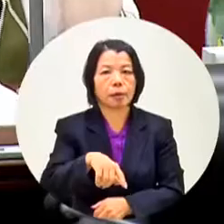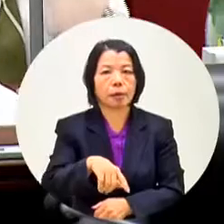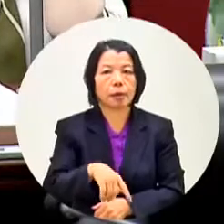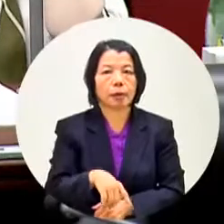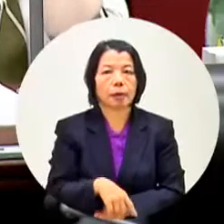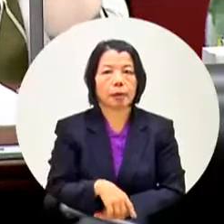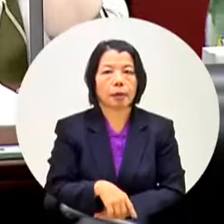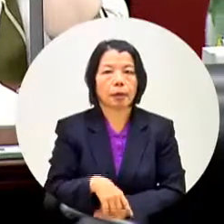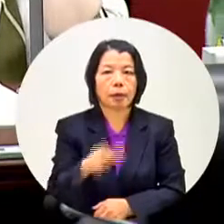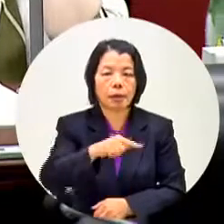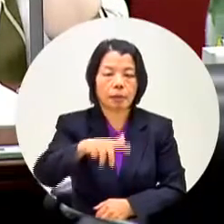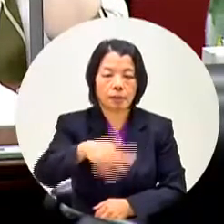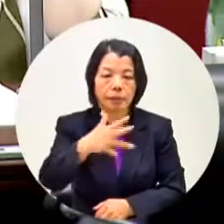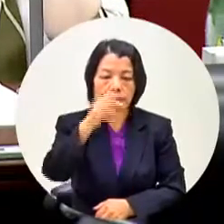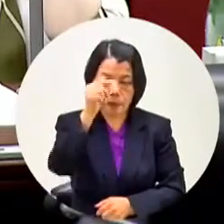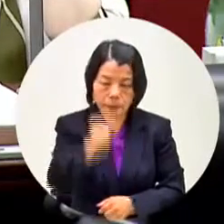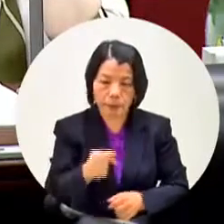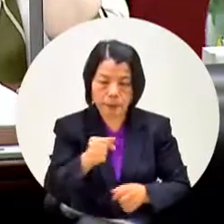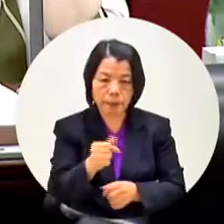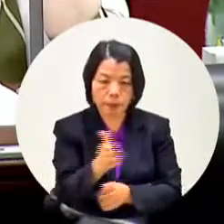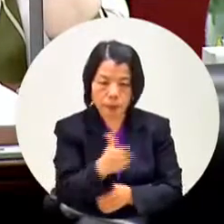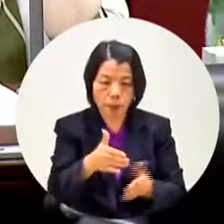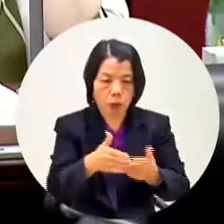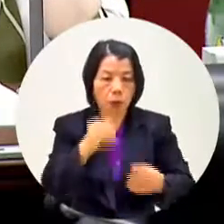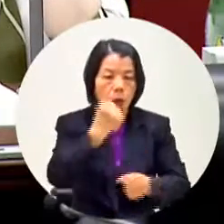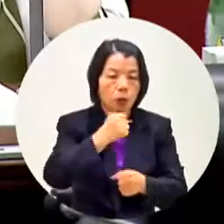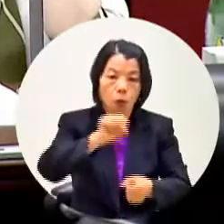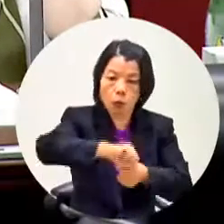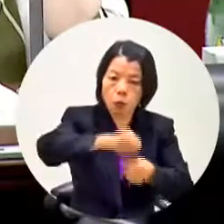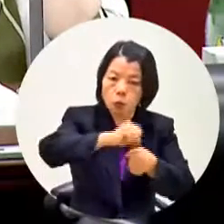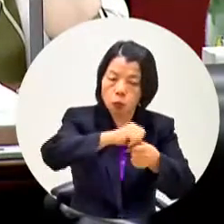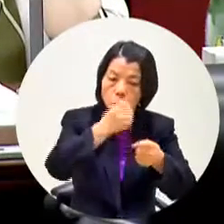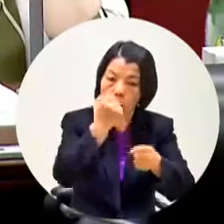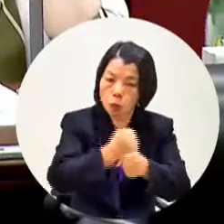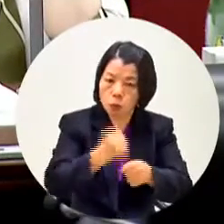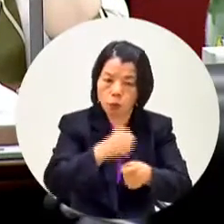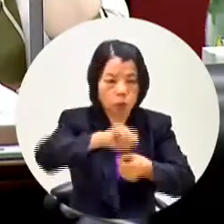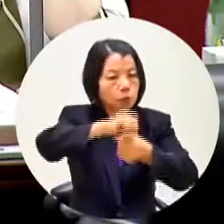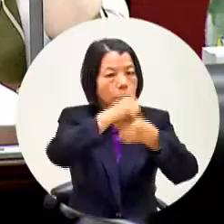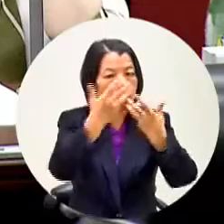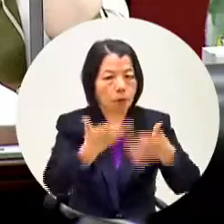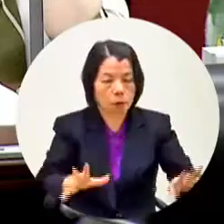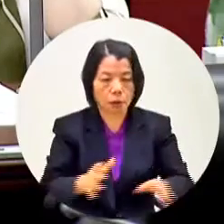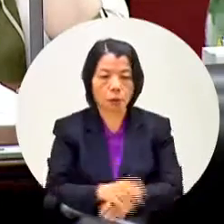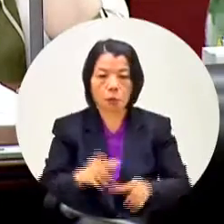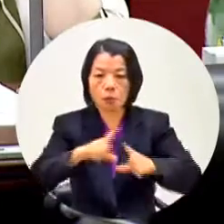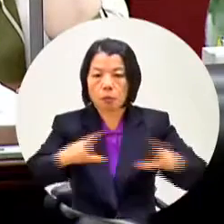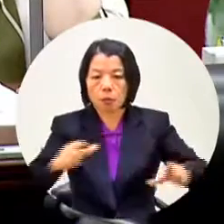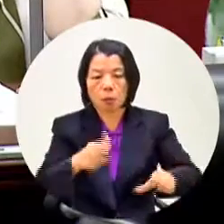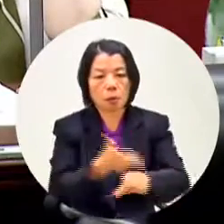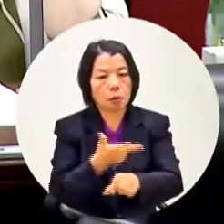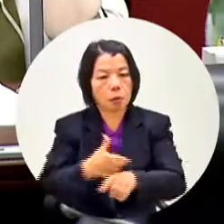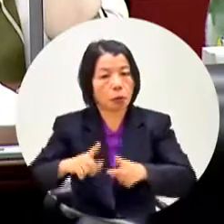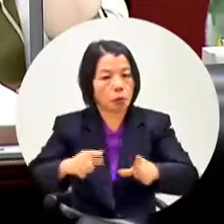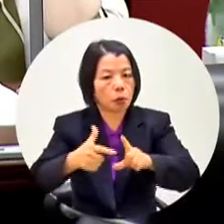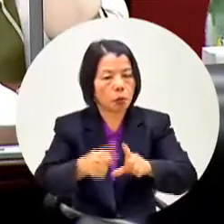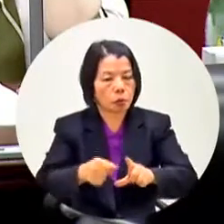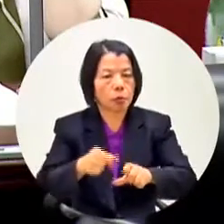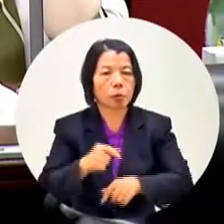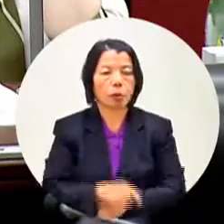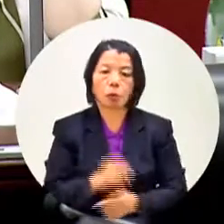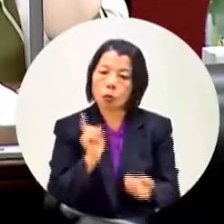哈，那我们桥头科学园区最近有我们非常多的高雄市民朋友们想要了解，因为它是一个带来